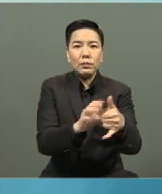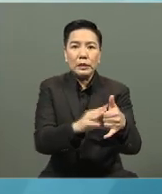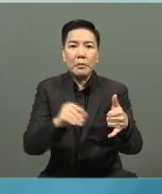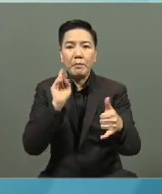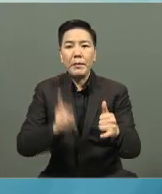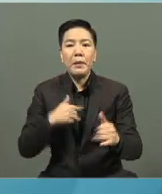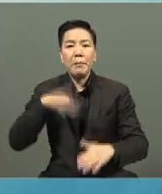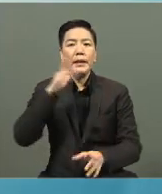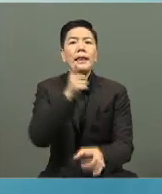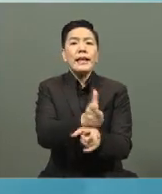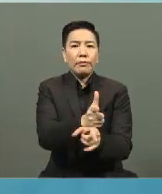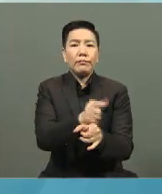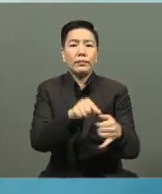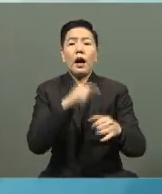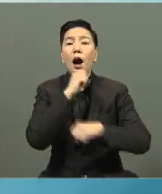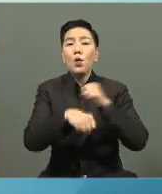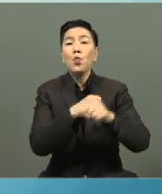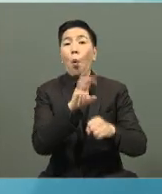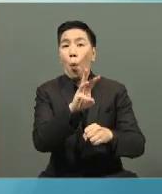ปีภูมิลำเนาอยู่ที่จังหวัดนราธิวาสมีประวัติสัมผัสกับผู้ป่วยยืนยันก่อนหน้านี้เขาเป็นพี่เลี้ยงของเด็กอายุ6